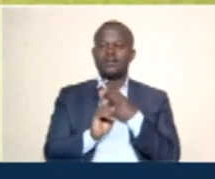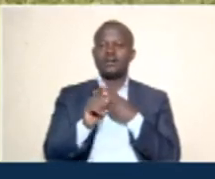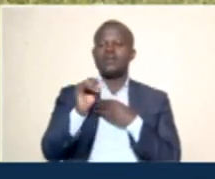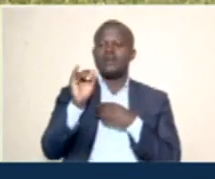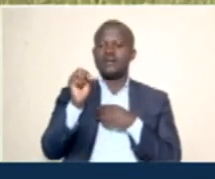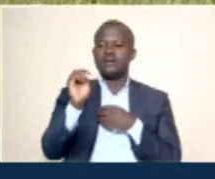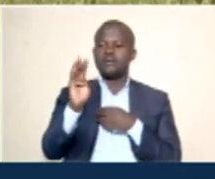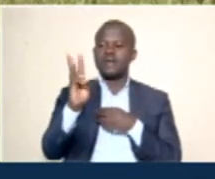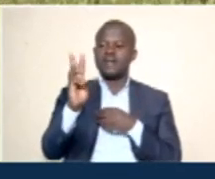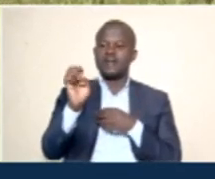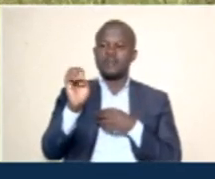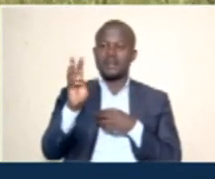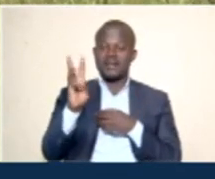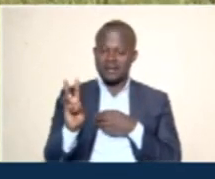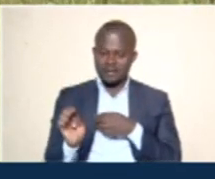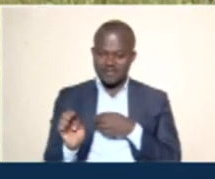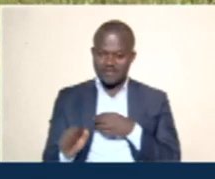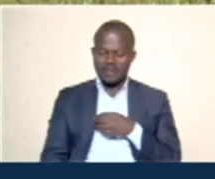n'imbwebwe. Inyamaswa ntakibona